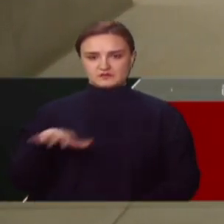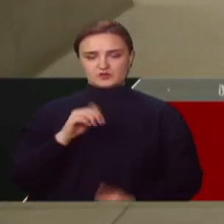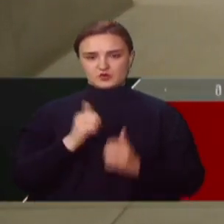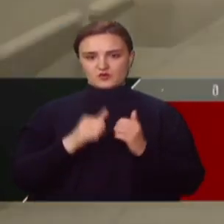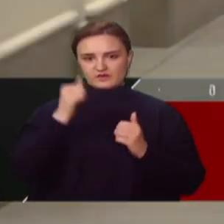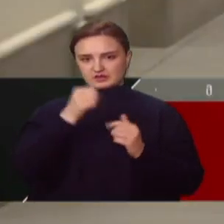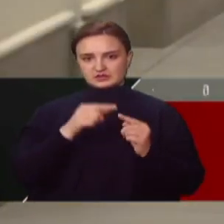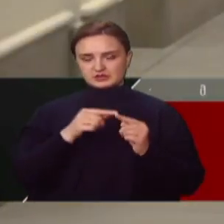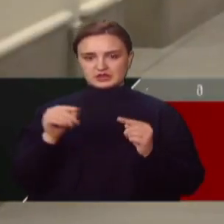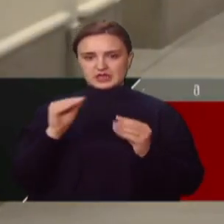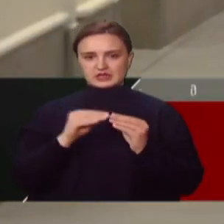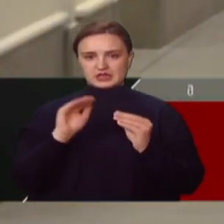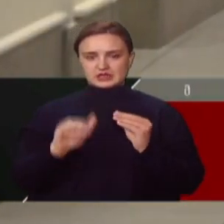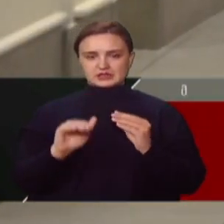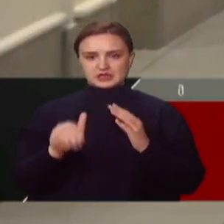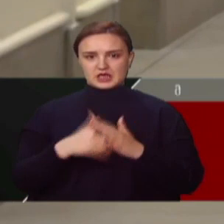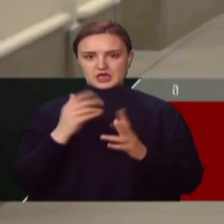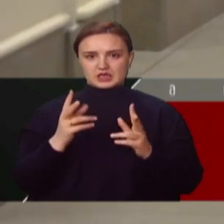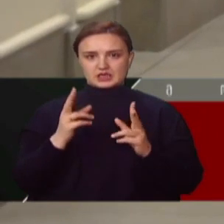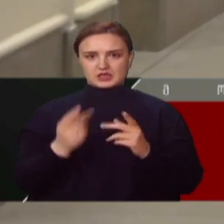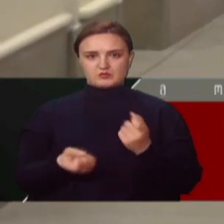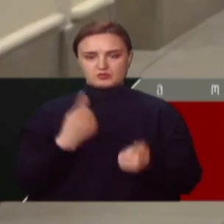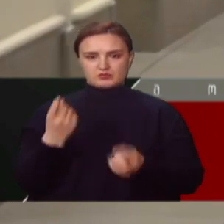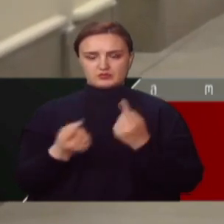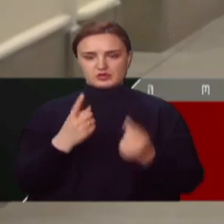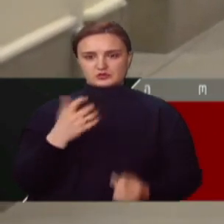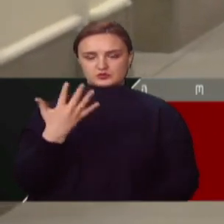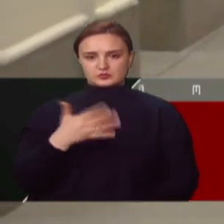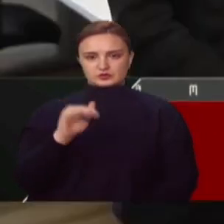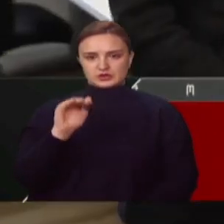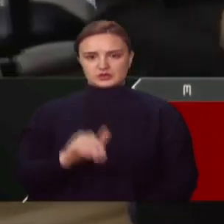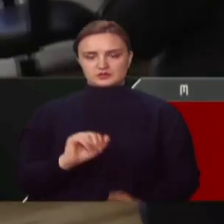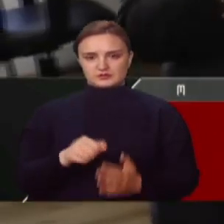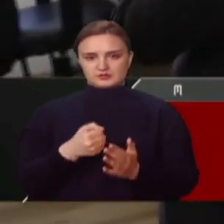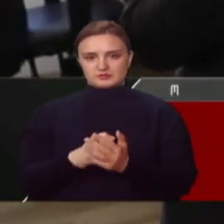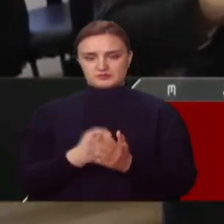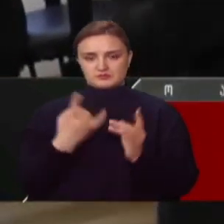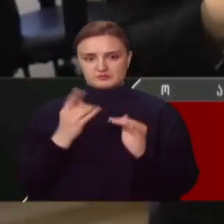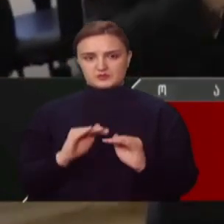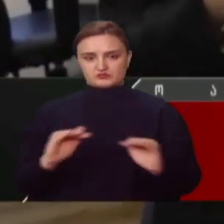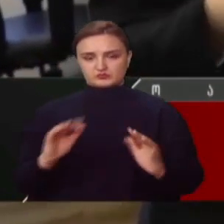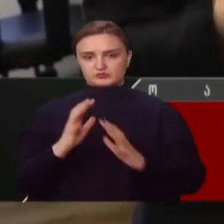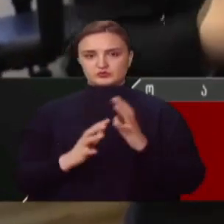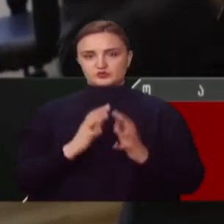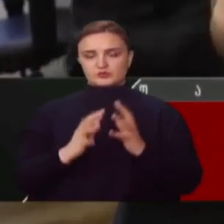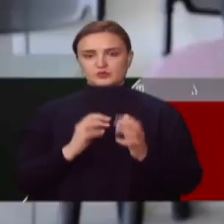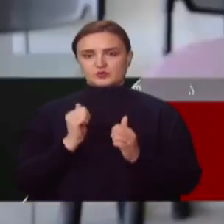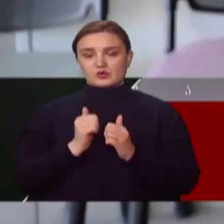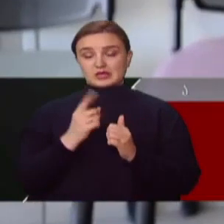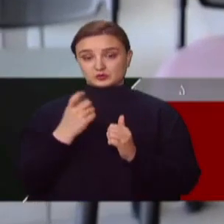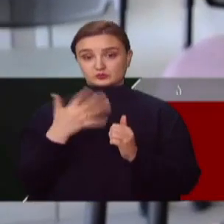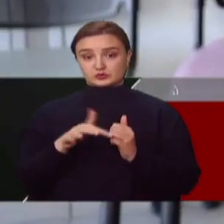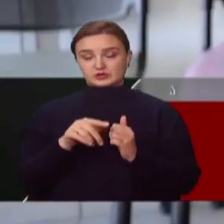სიმსივნის 10,000-მდე ახალი შემთხვევა ვლინდება. აქედან 150-მდე ბავშვია. მსოფლიოს მასშტაბით კი ყოველდღიურად